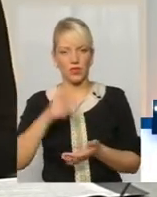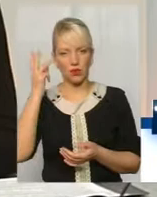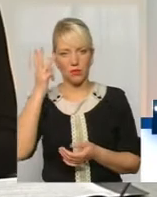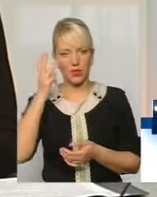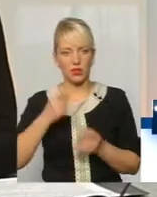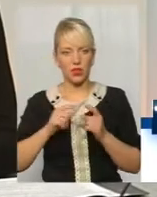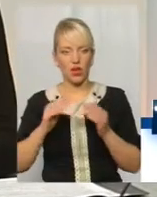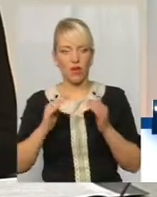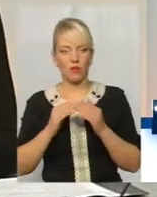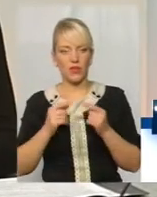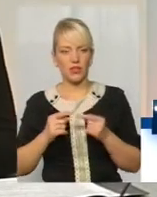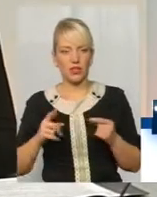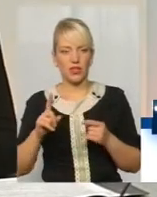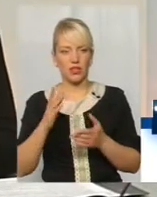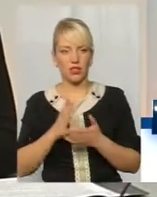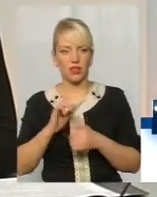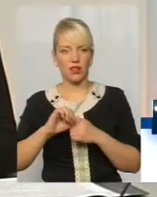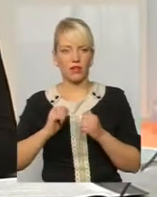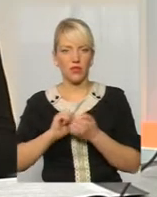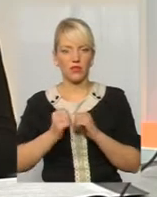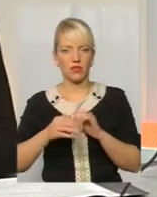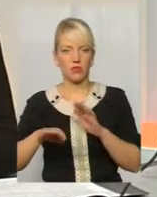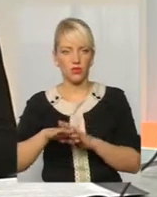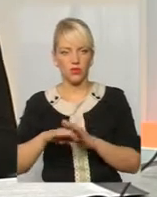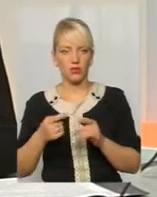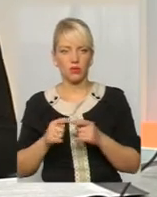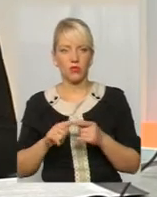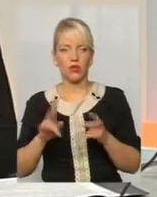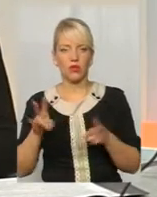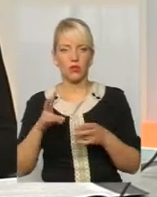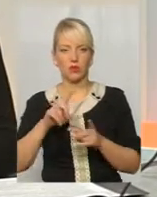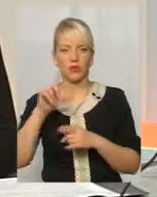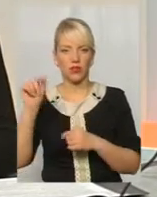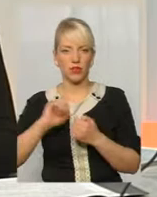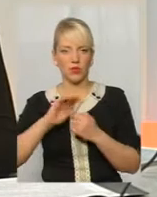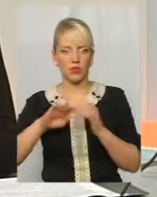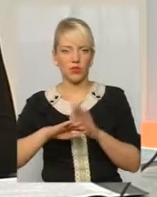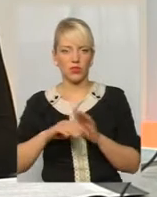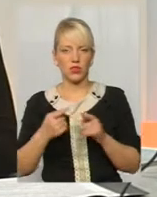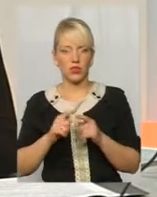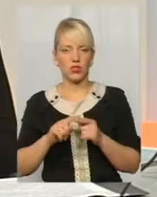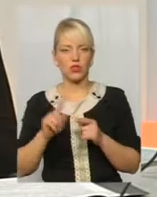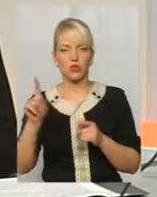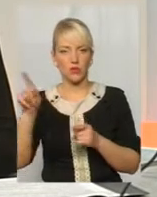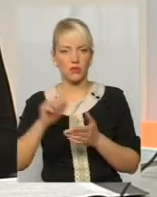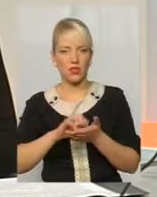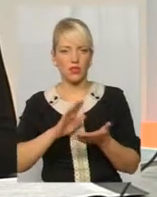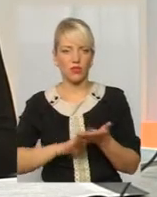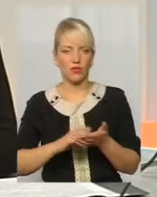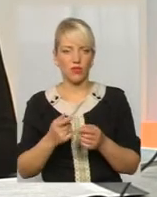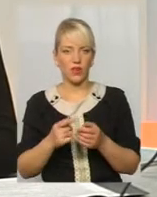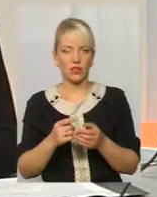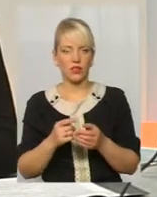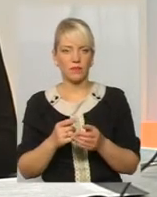об'єкт нерухомості, який знаходиться в місті Кам'янець-Подільському. Тобто людині не потрібно їхати до того суб'єкту державної реєстрації, який знаходиться за